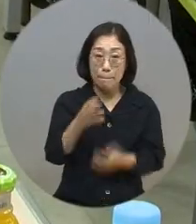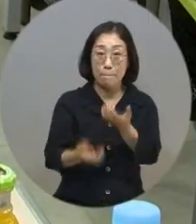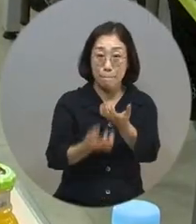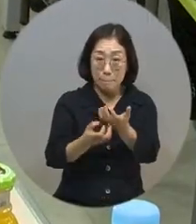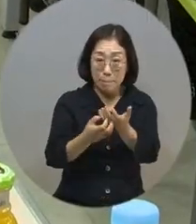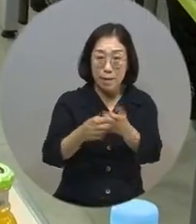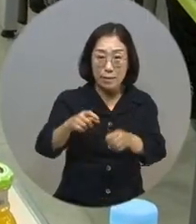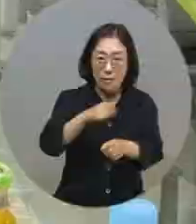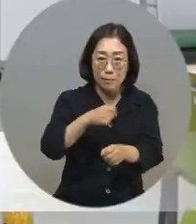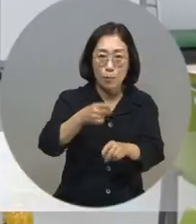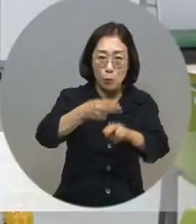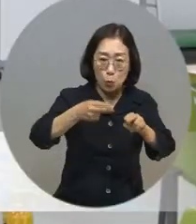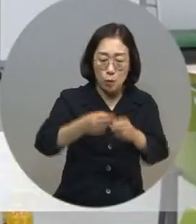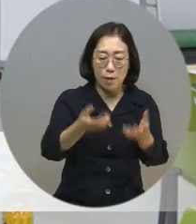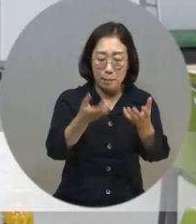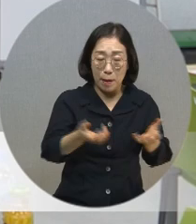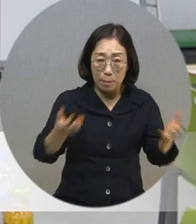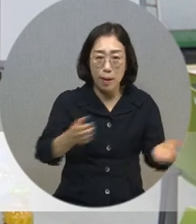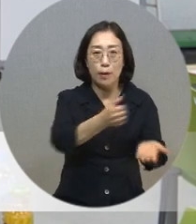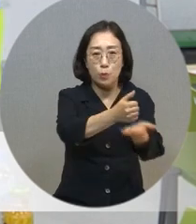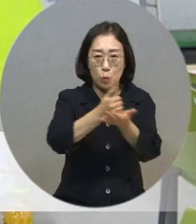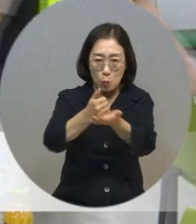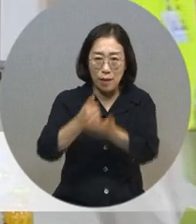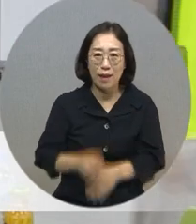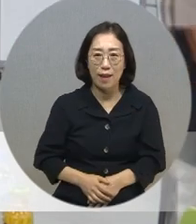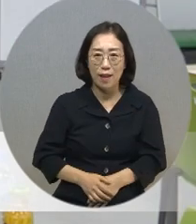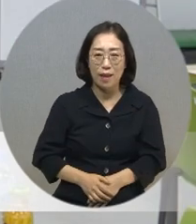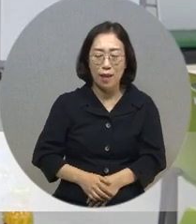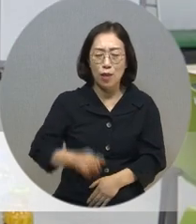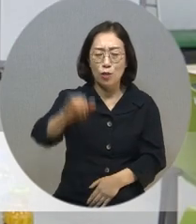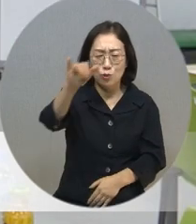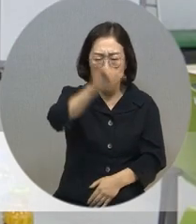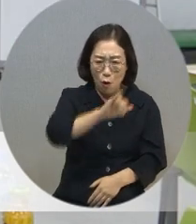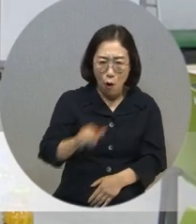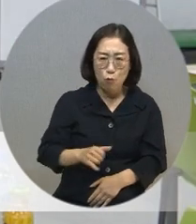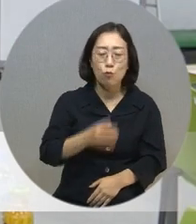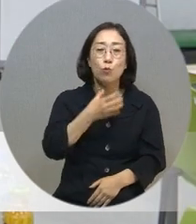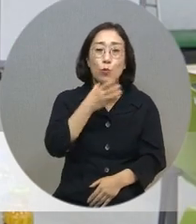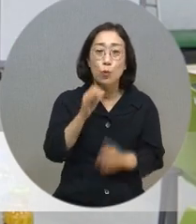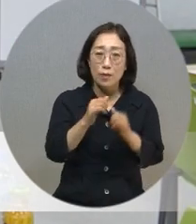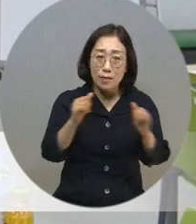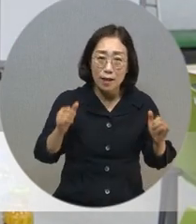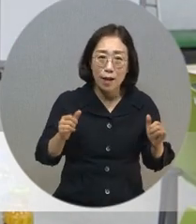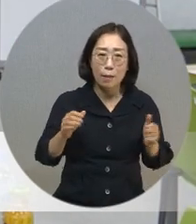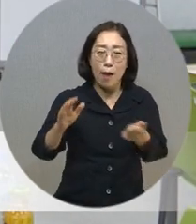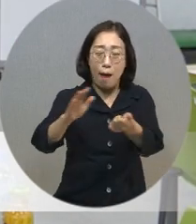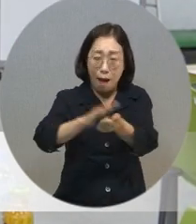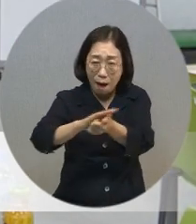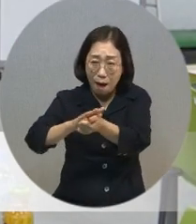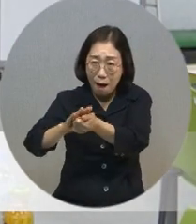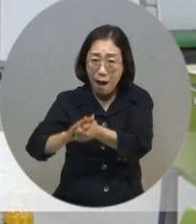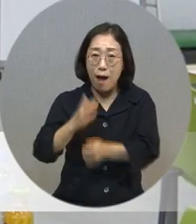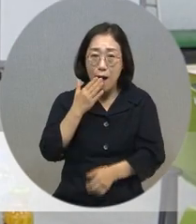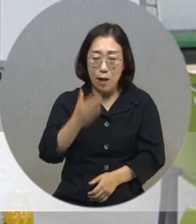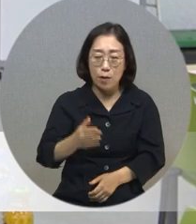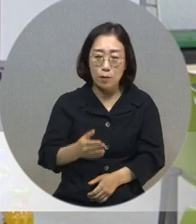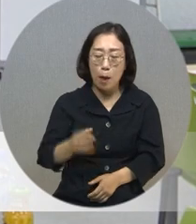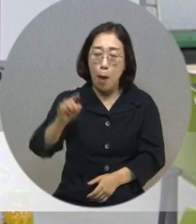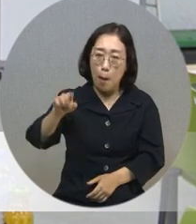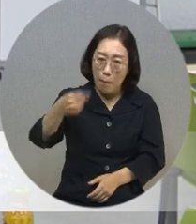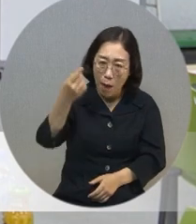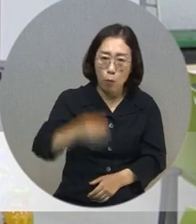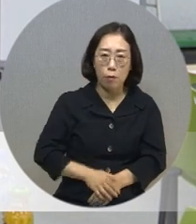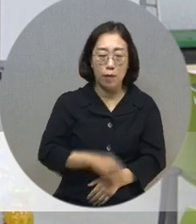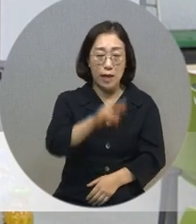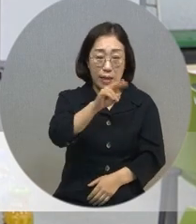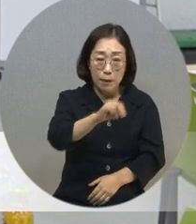제공되었습니다 있는 분들이 어르신들에게 음식을 대접할 수 있도록 100원부터 뭐